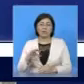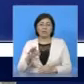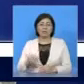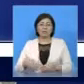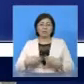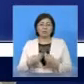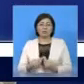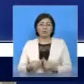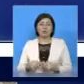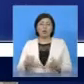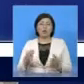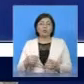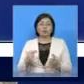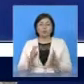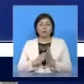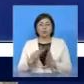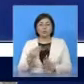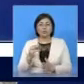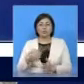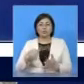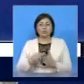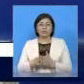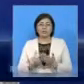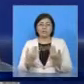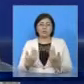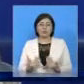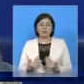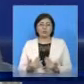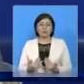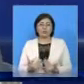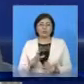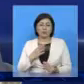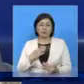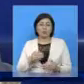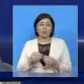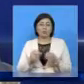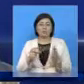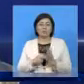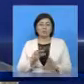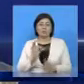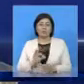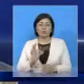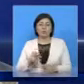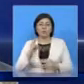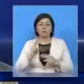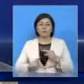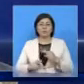маусымнан 9 шілдеге дейін. Яғни бүгін жергілікті уақыт 18:00-де